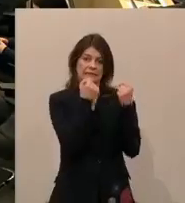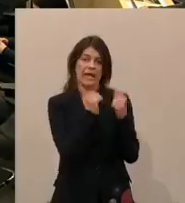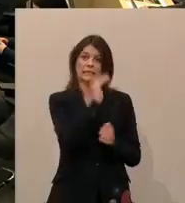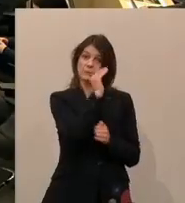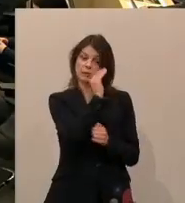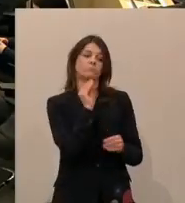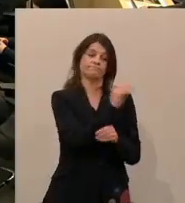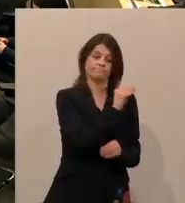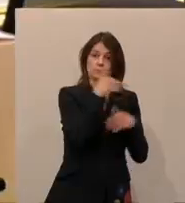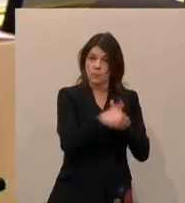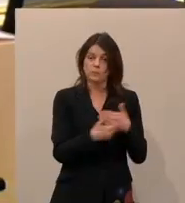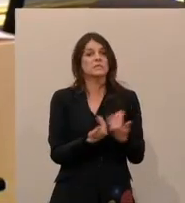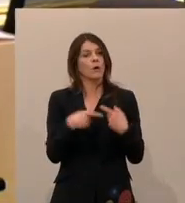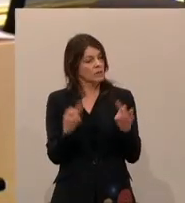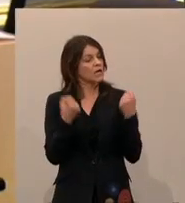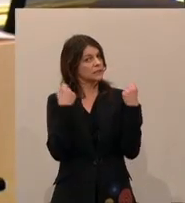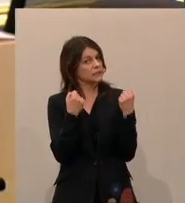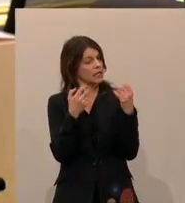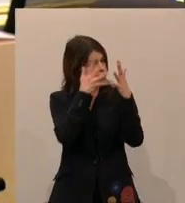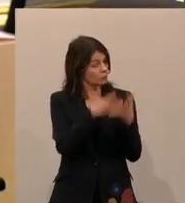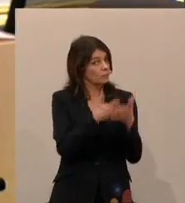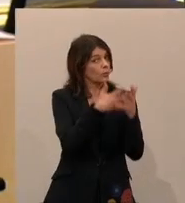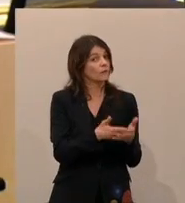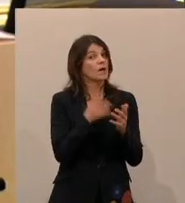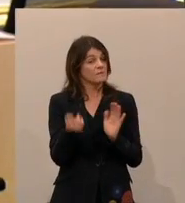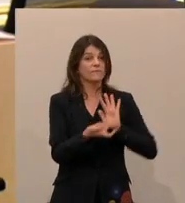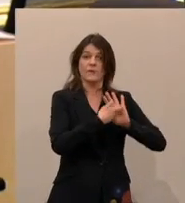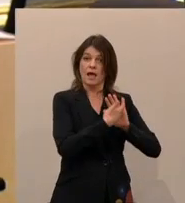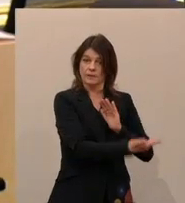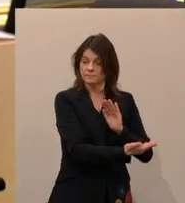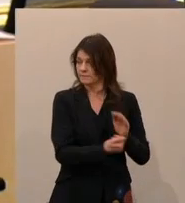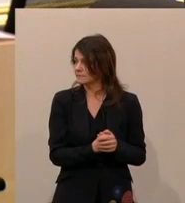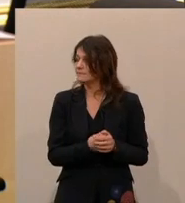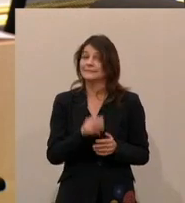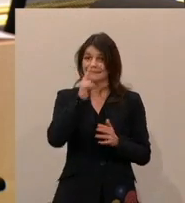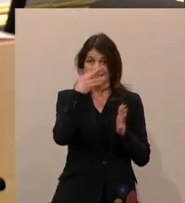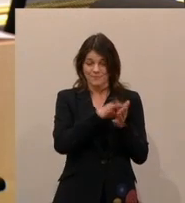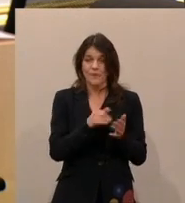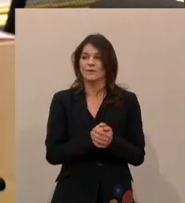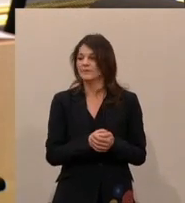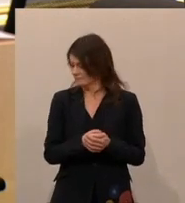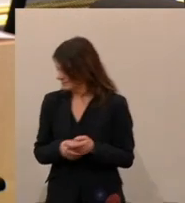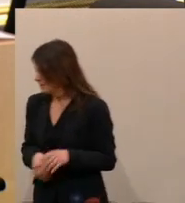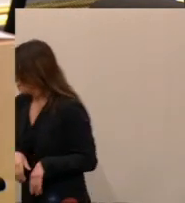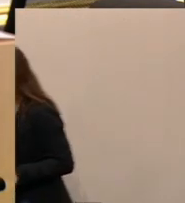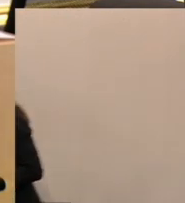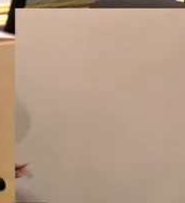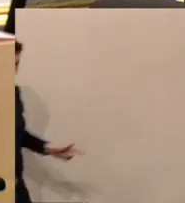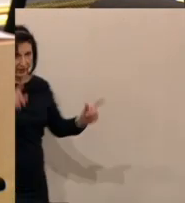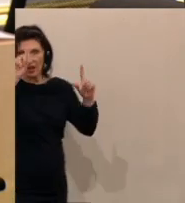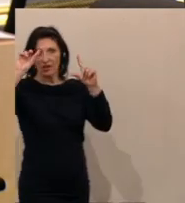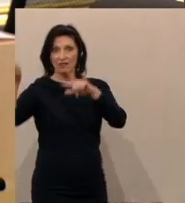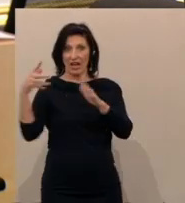Sicherheitsbehörde heranzutreten und eine Sicherheitsüberprüfung anzuregen. Drittens, Verlässlichkeitsüberprüfung